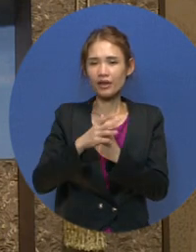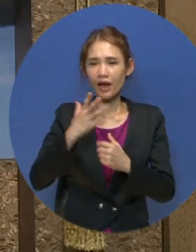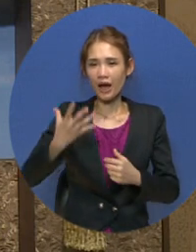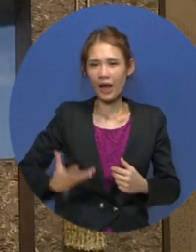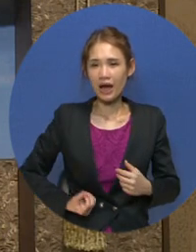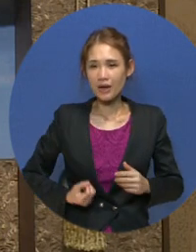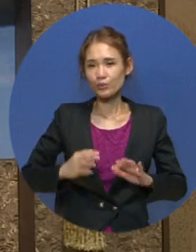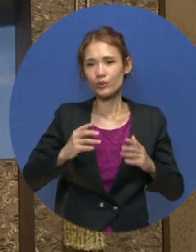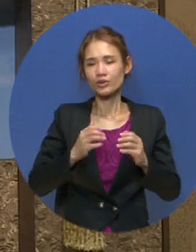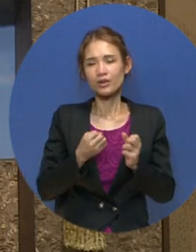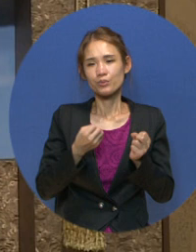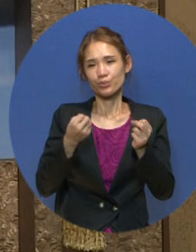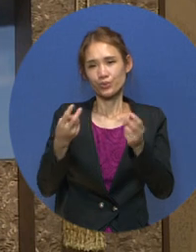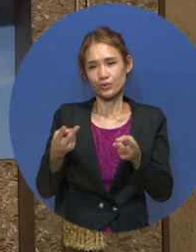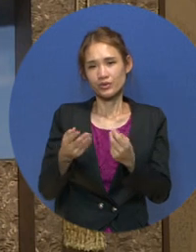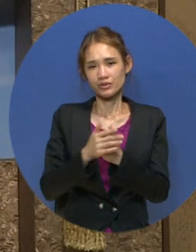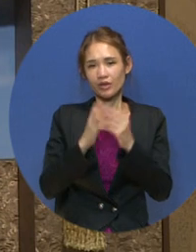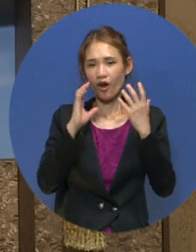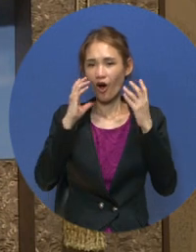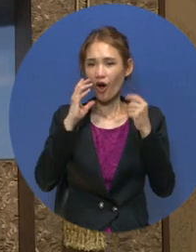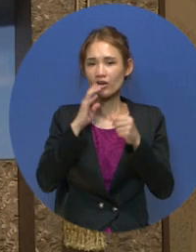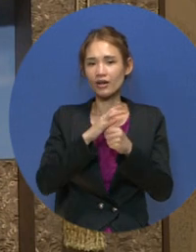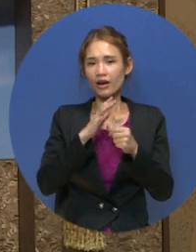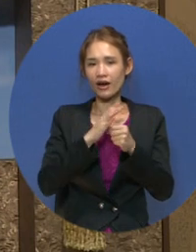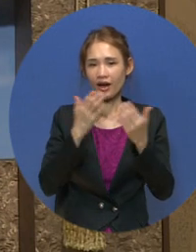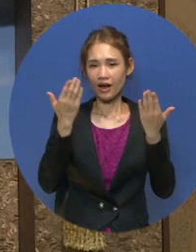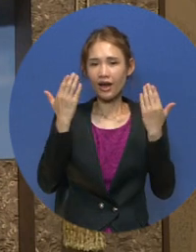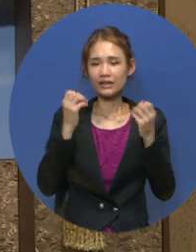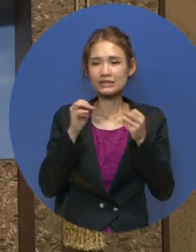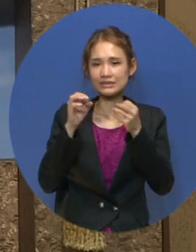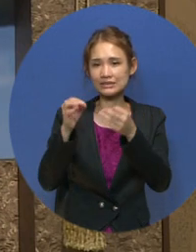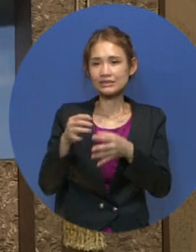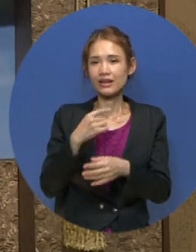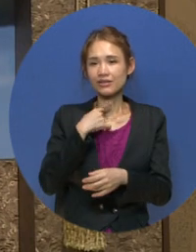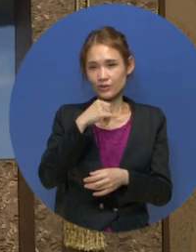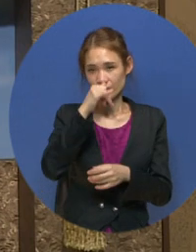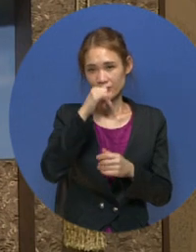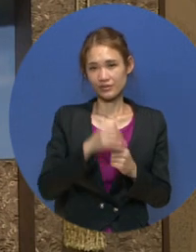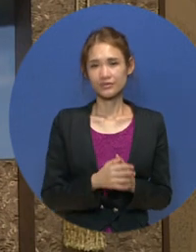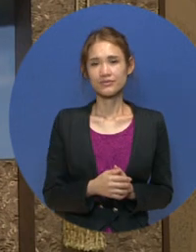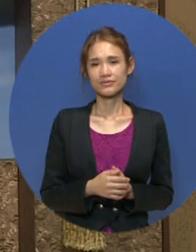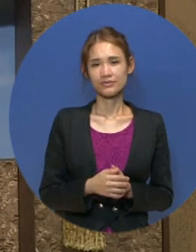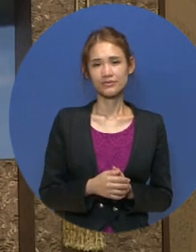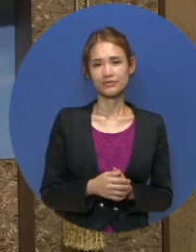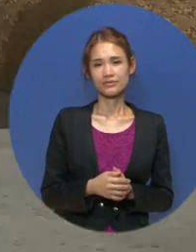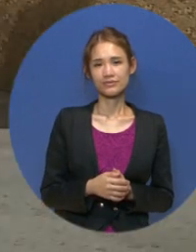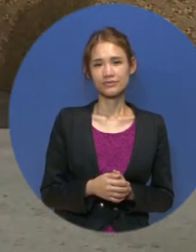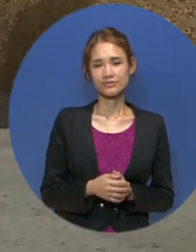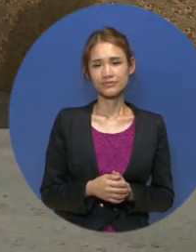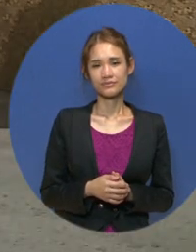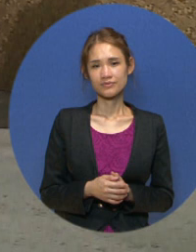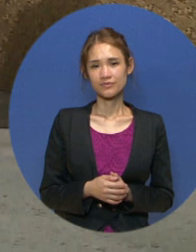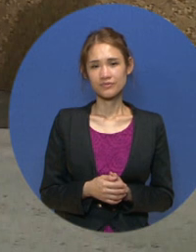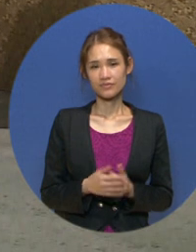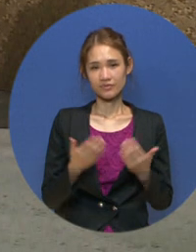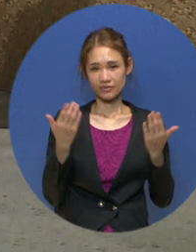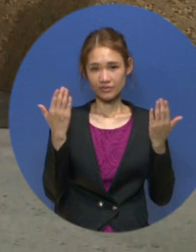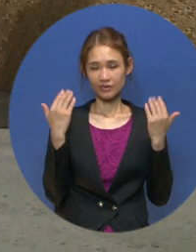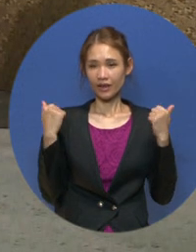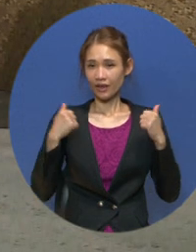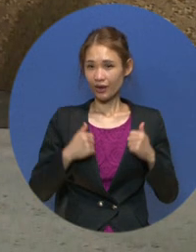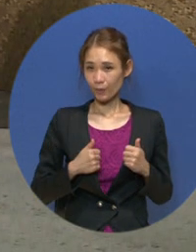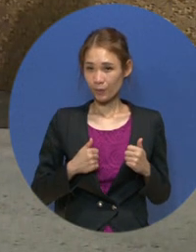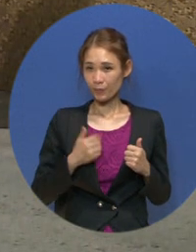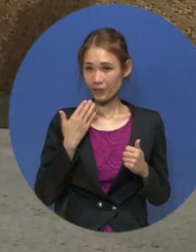이렇게 보내어서 거기 어린이들 학교에 기증한 예. 적도 있습니다. 네. 그럼 그 학교에 교복이